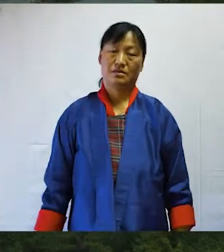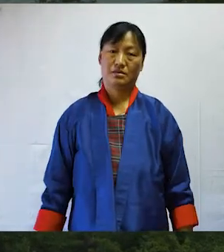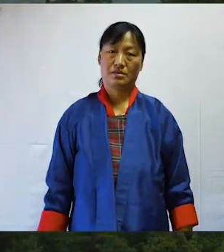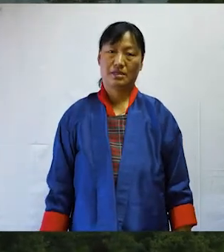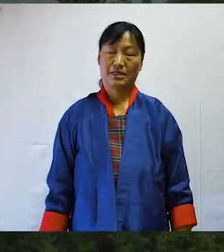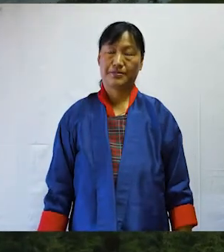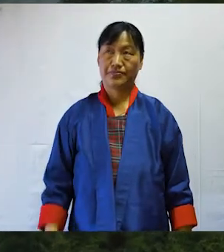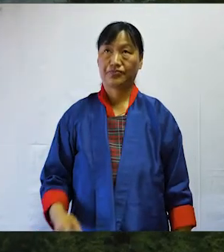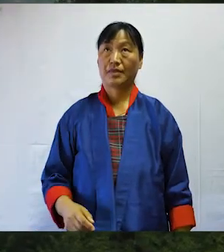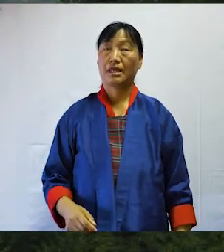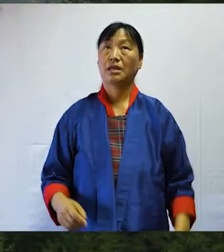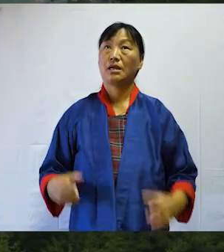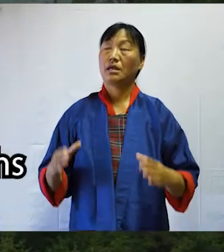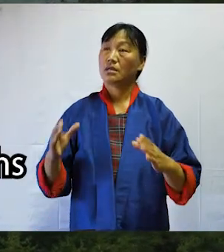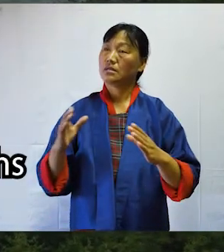लागि